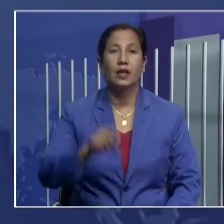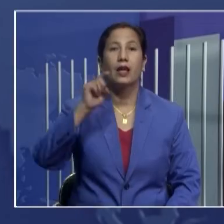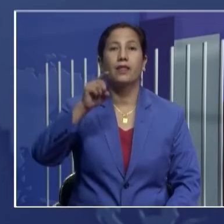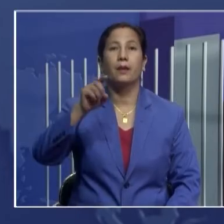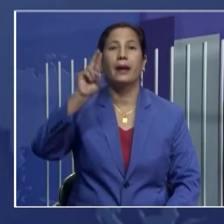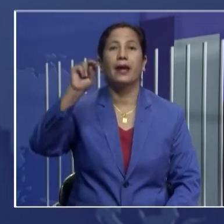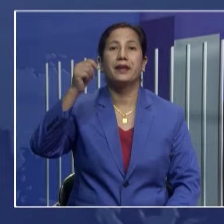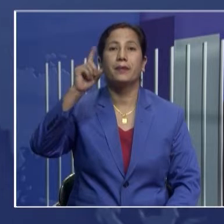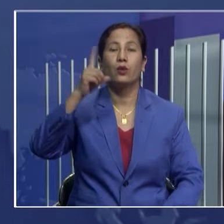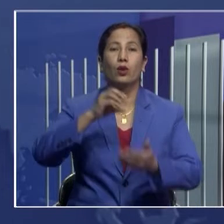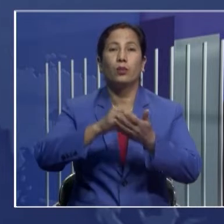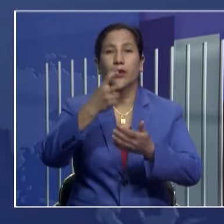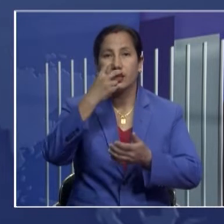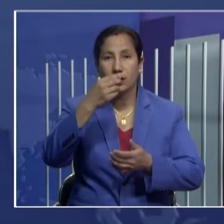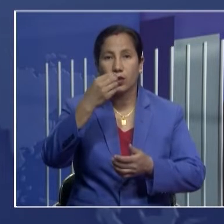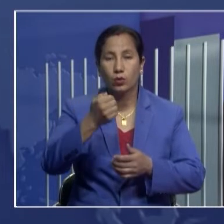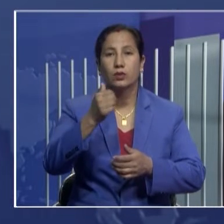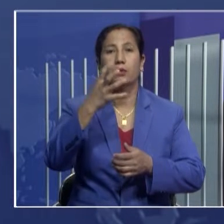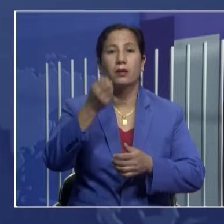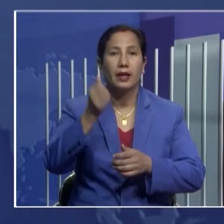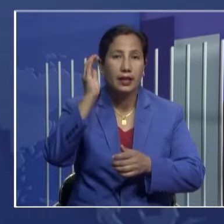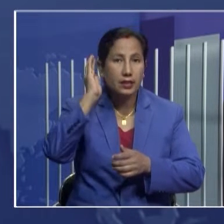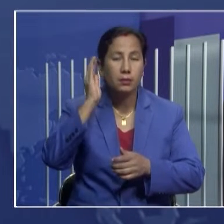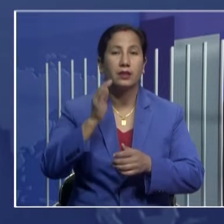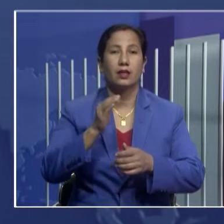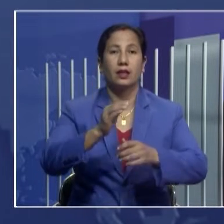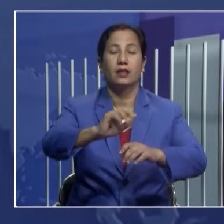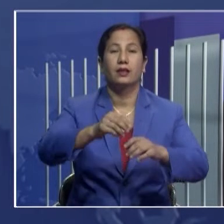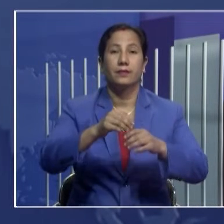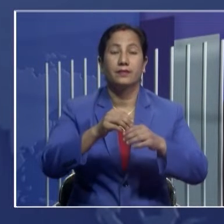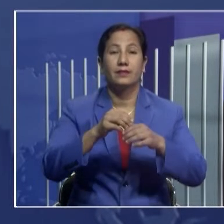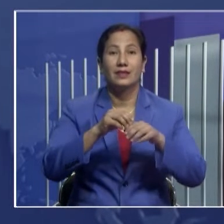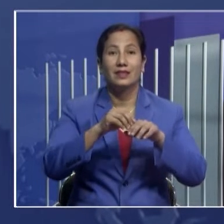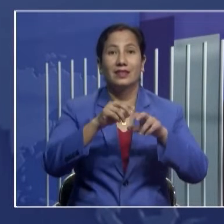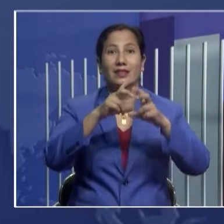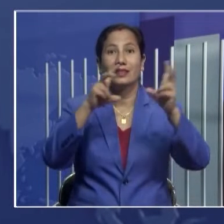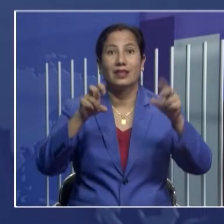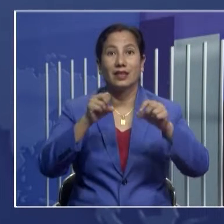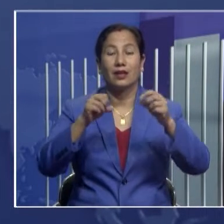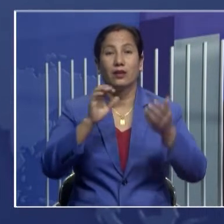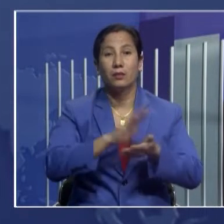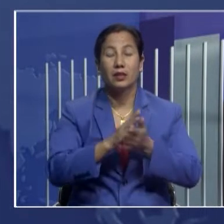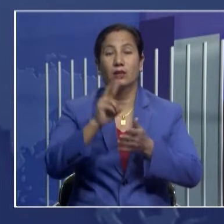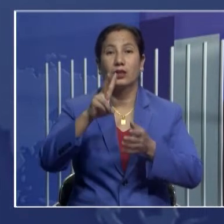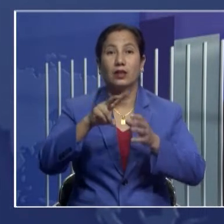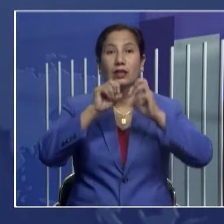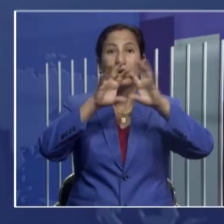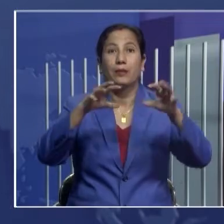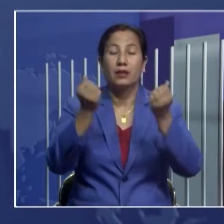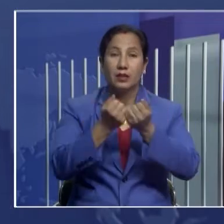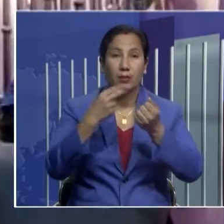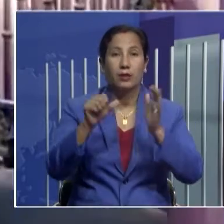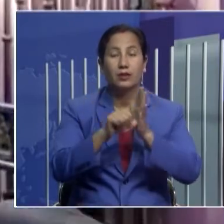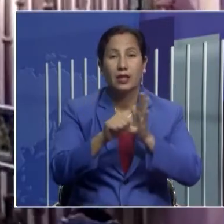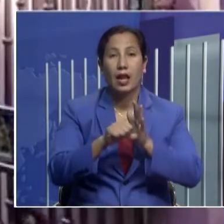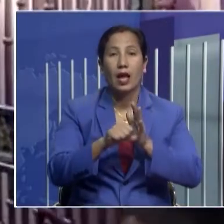तपाईँ एनटिभी कोहलपुर हेर्दै हुनुहुन्छ, अब बाँकी समाचार। जात्राका लागि बैतडीमा 2 दिन सार्वजनिक बिदा दिइएको छ। जिल्लाको